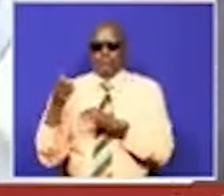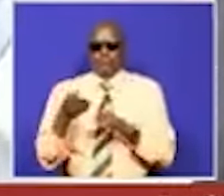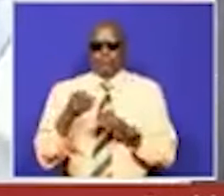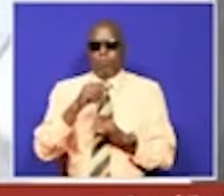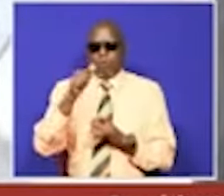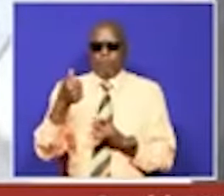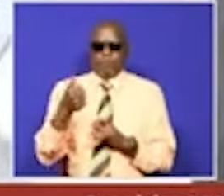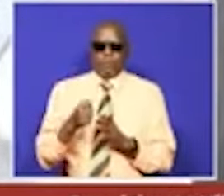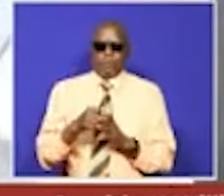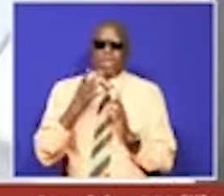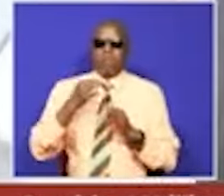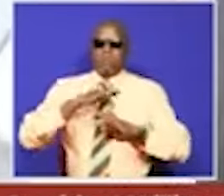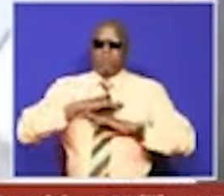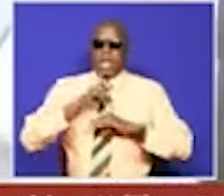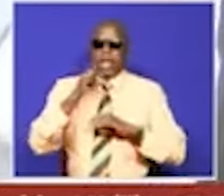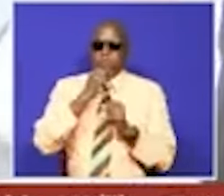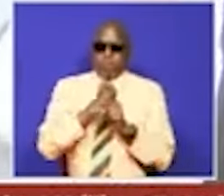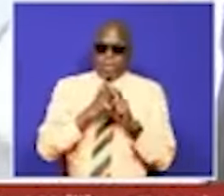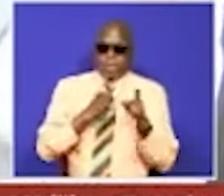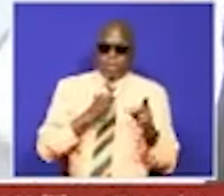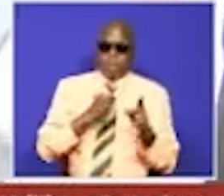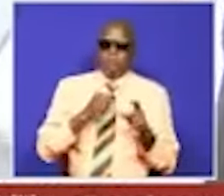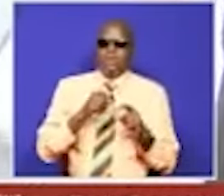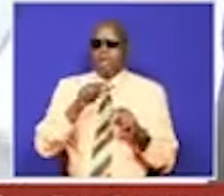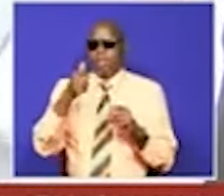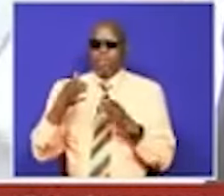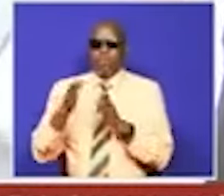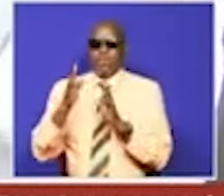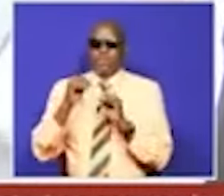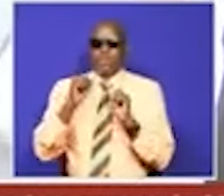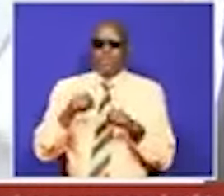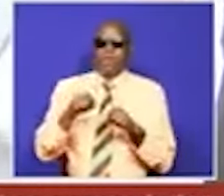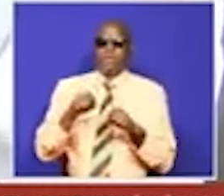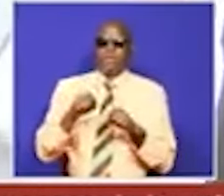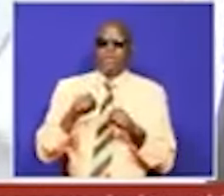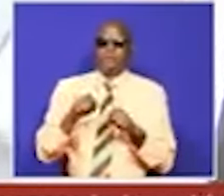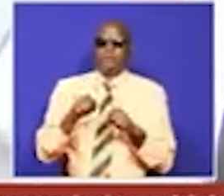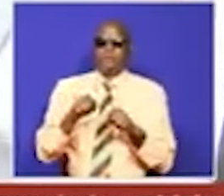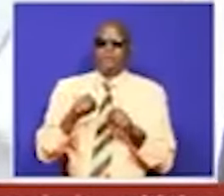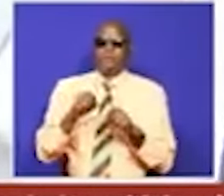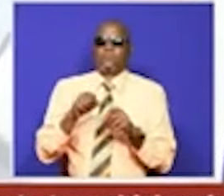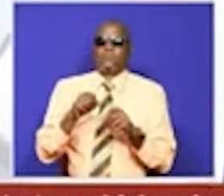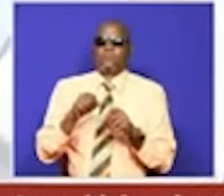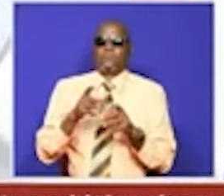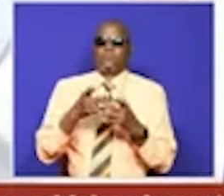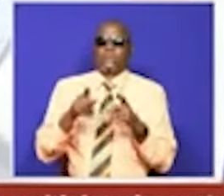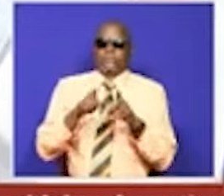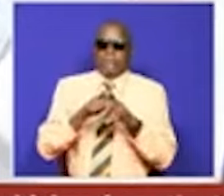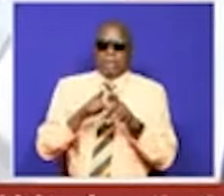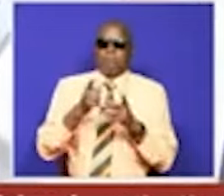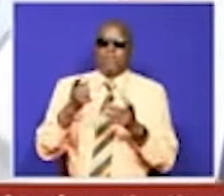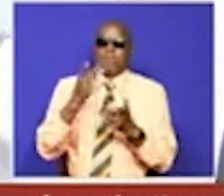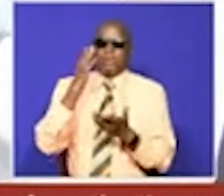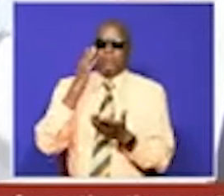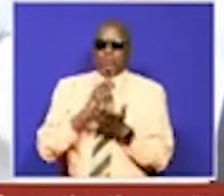Hata kama hujatosheka na ile gavana anafanya, kuna njia ya kufanya. Na tunaona gavana wa Kericho aliokolewa na watu yao, na